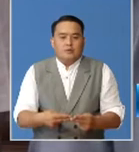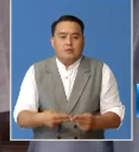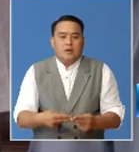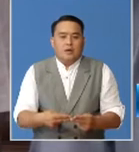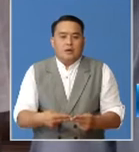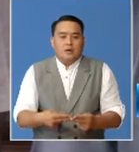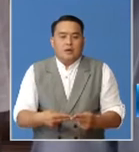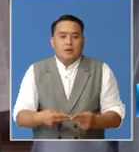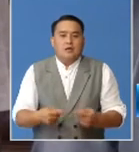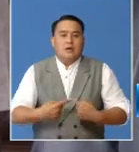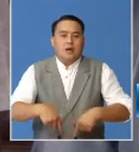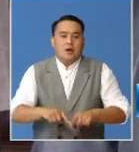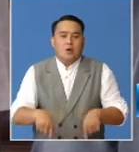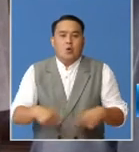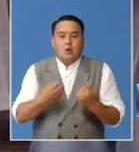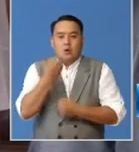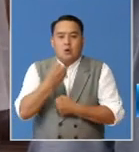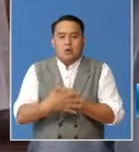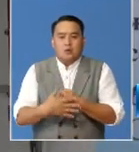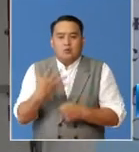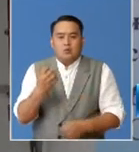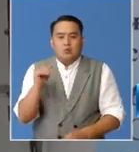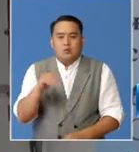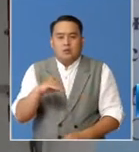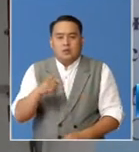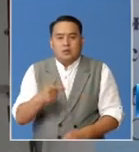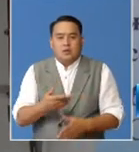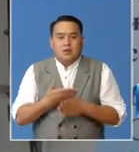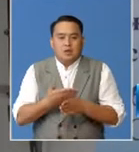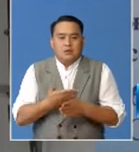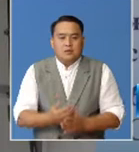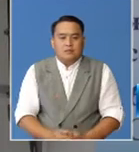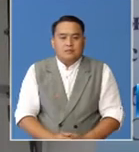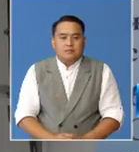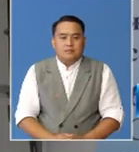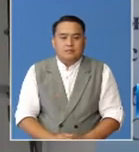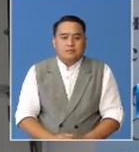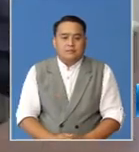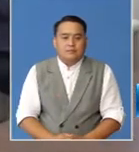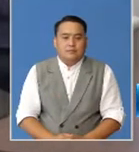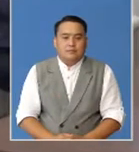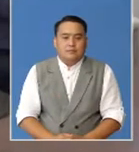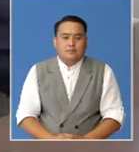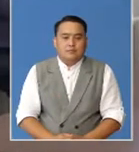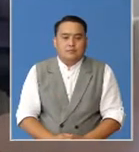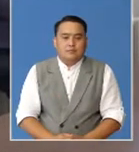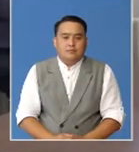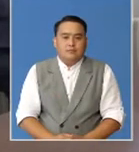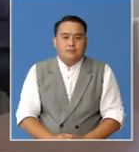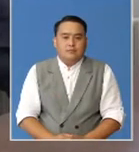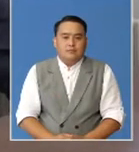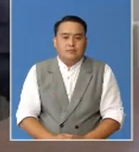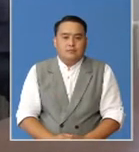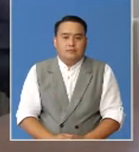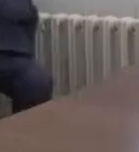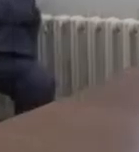Сонымен қатар кеңес тарапынан оңалту орталығына 500 мың теңге қаржылық көмек көрсетілді. Елдана Сәрсенбаева, Ержан Дүйсен, Жетісу арнасы,